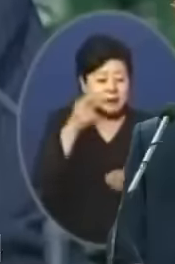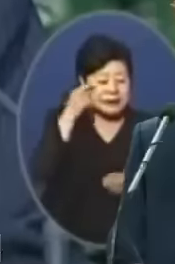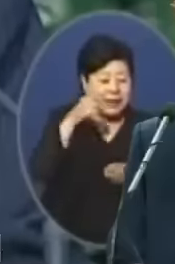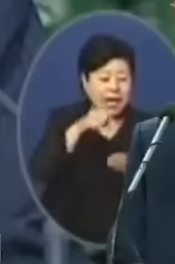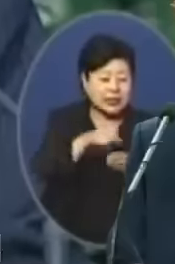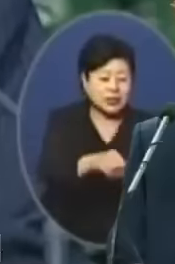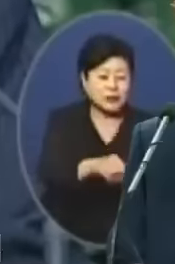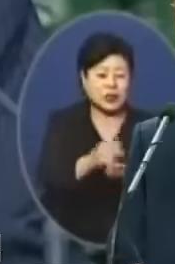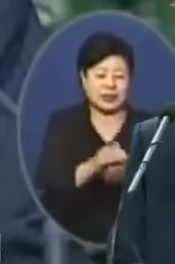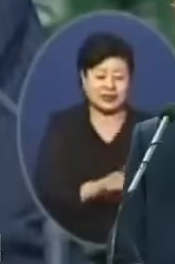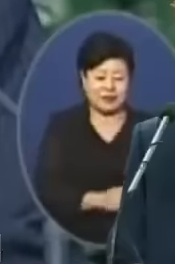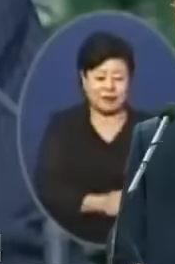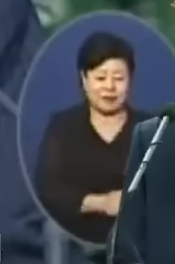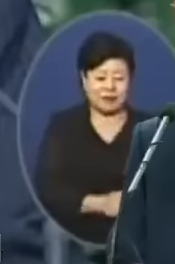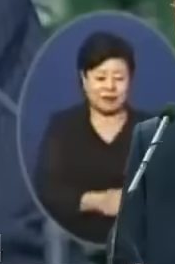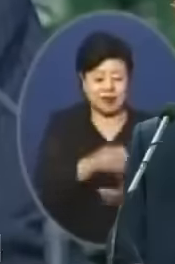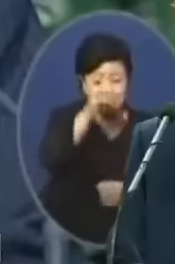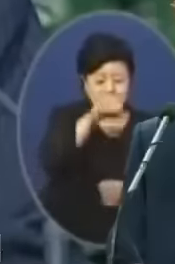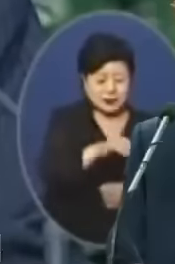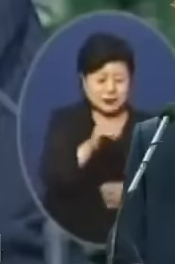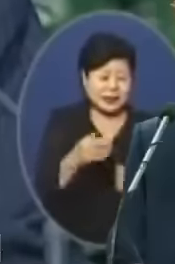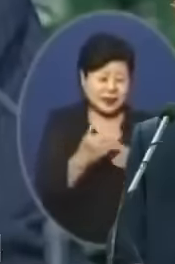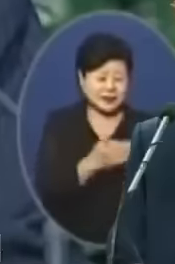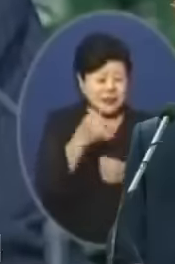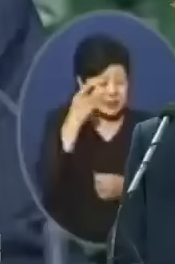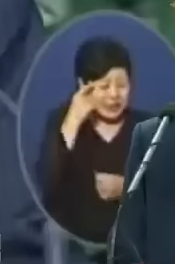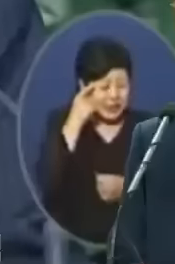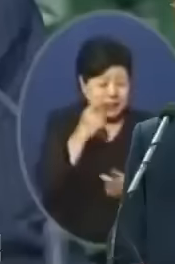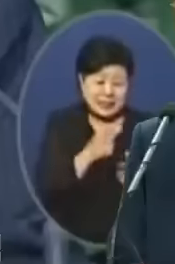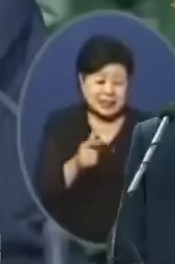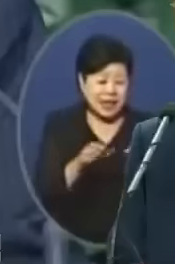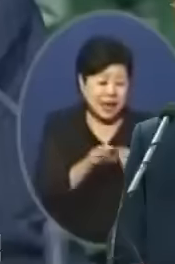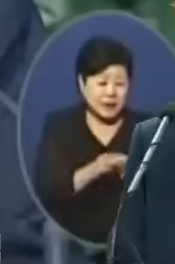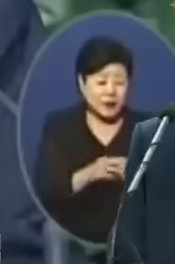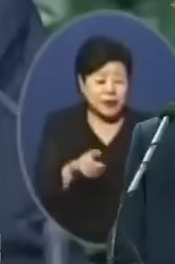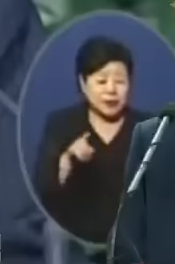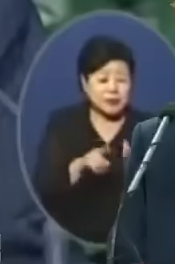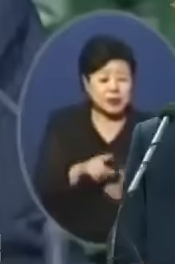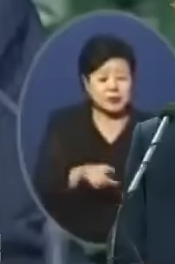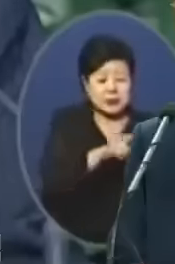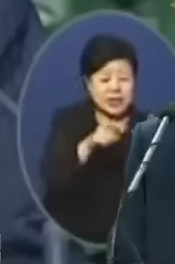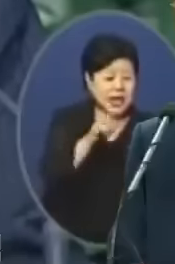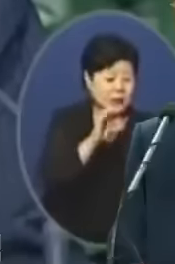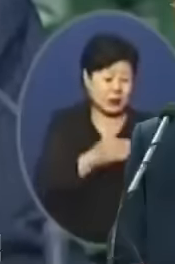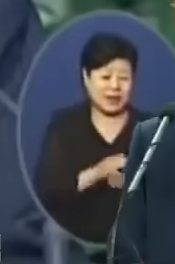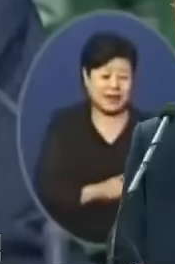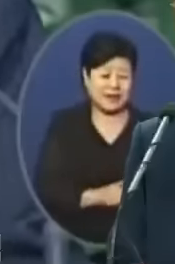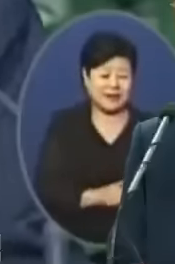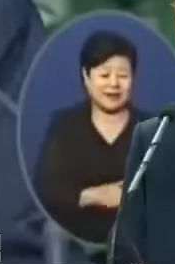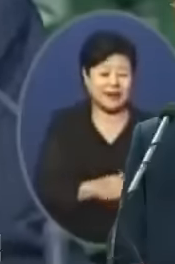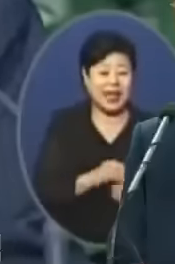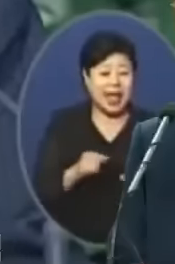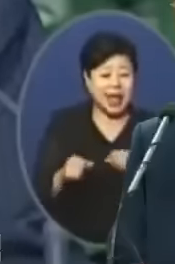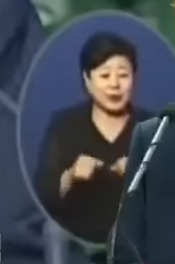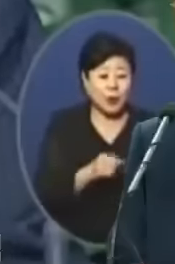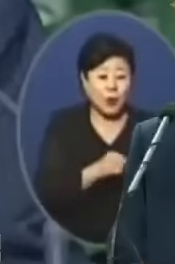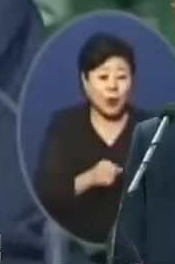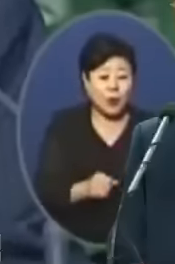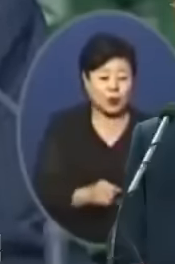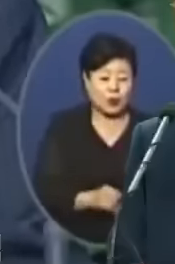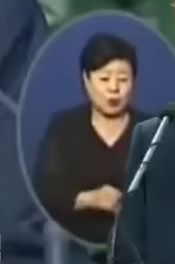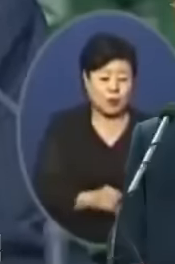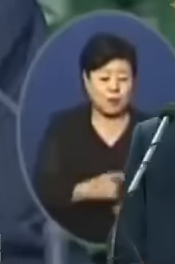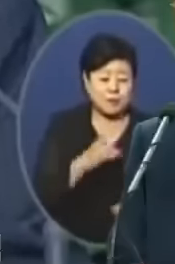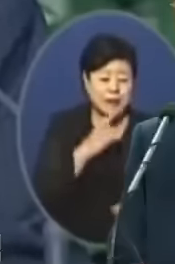것입니다. 십자가의 은혜를 생각하지 않고는 여러분 신앙생활을 할 수가 없습니다. 우리 행위로서는